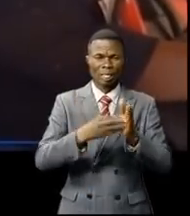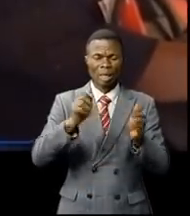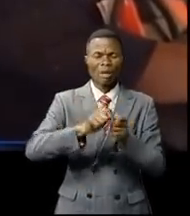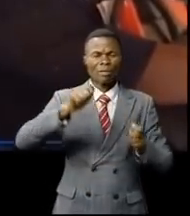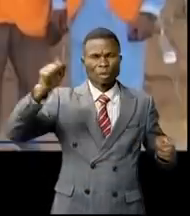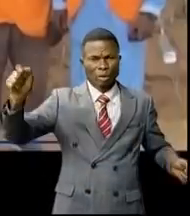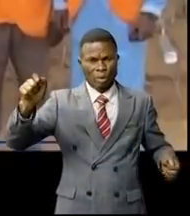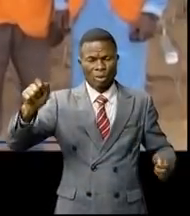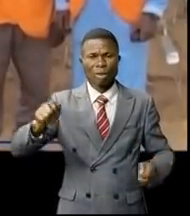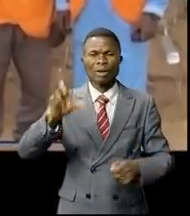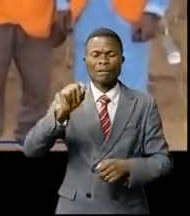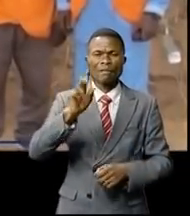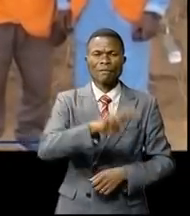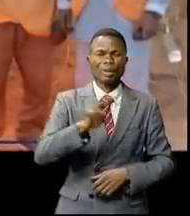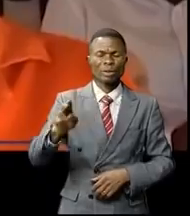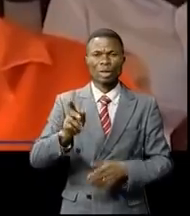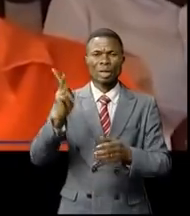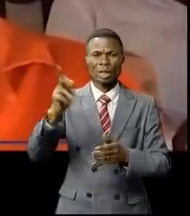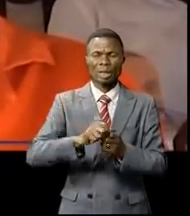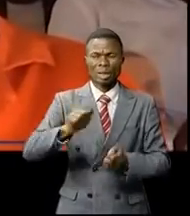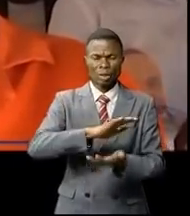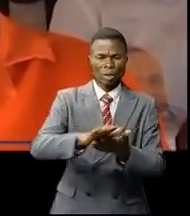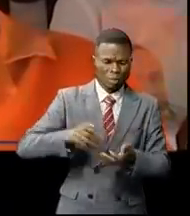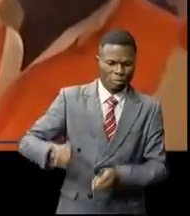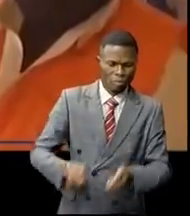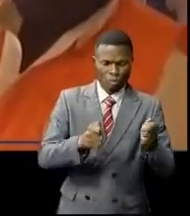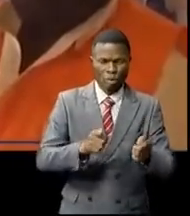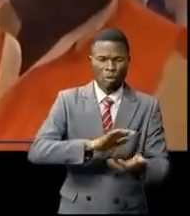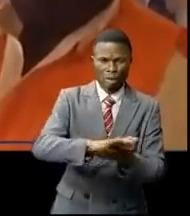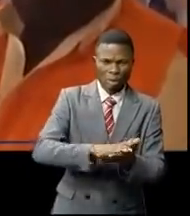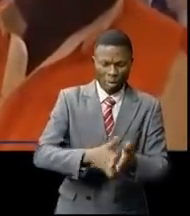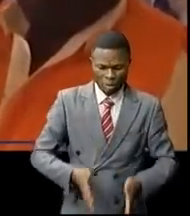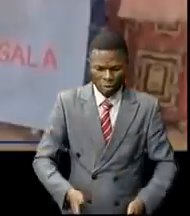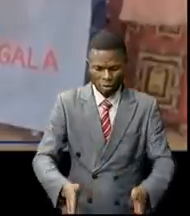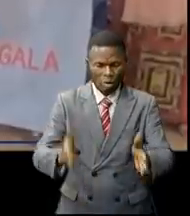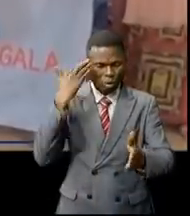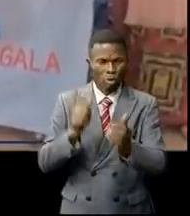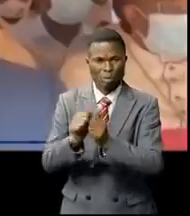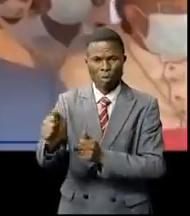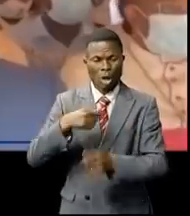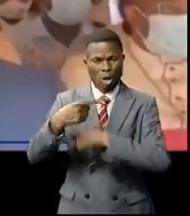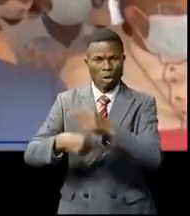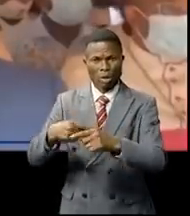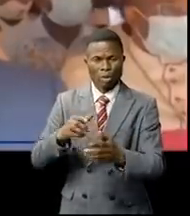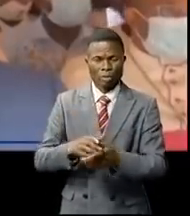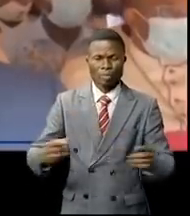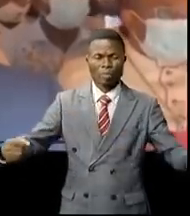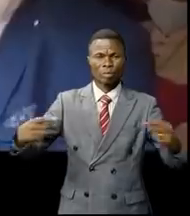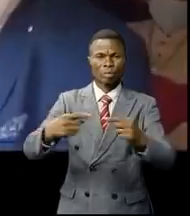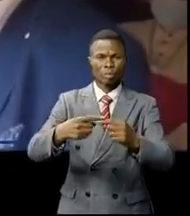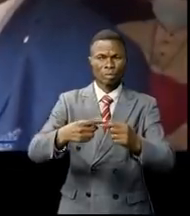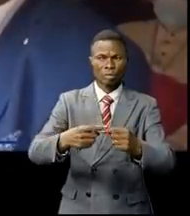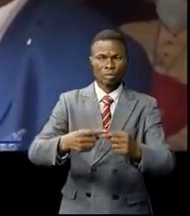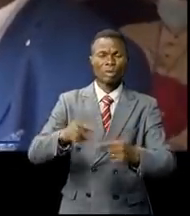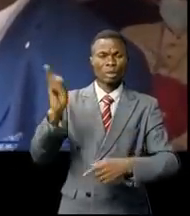cool pour 22 km commence avec les remblayage les réprofilage et la canalisation de ce point de départ la bifurcation des catacombes